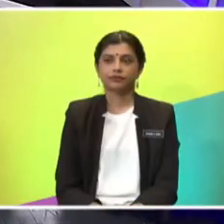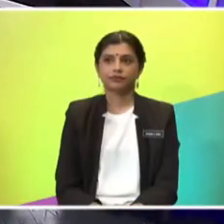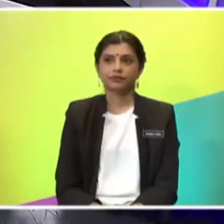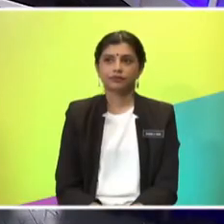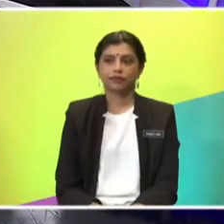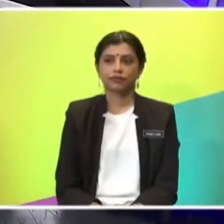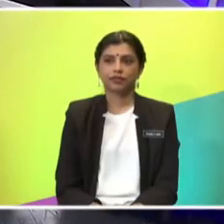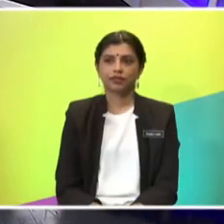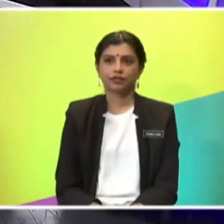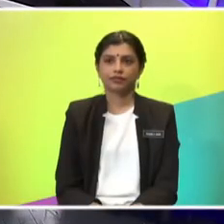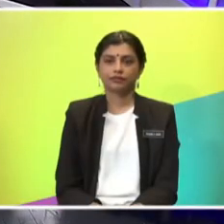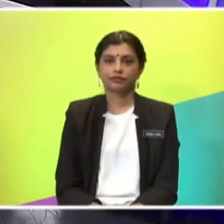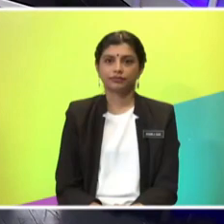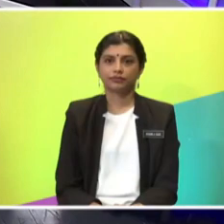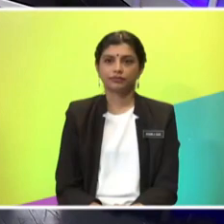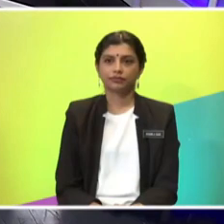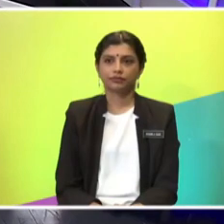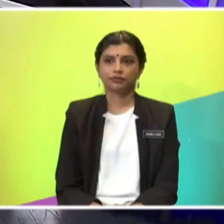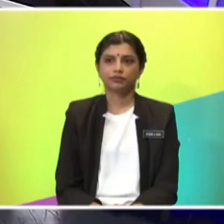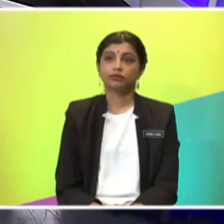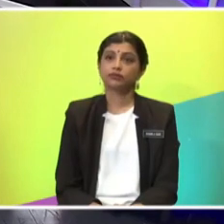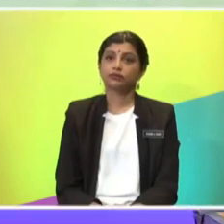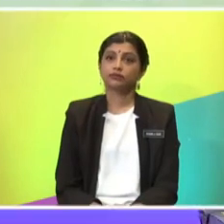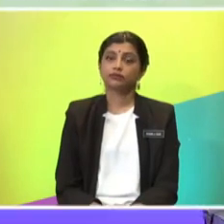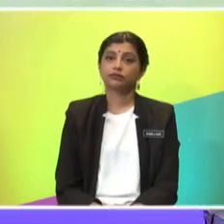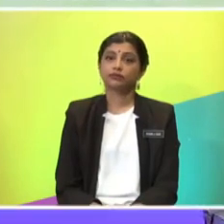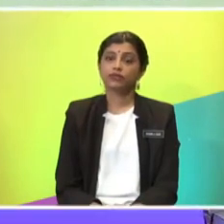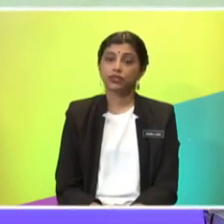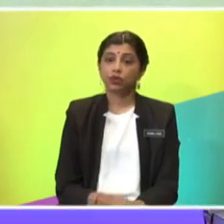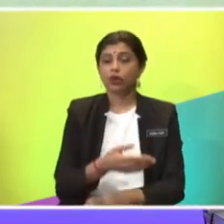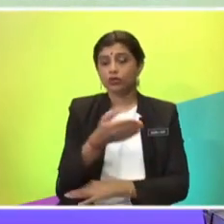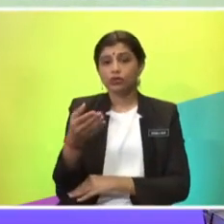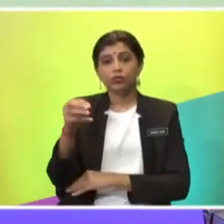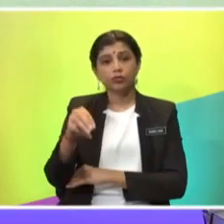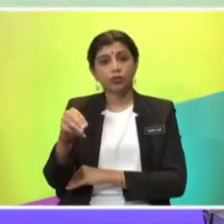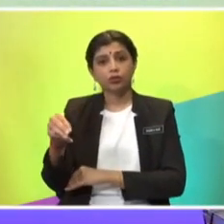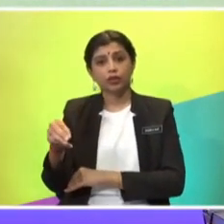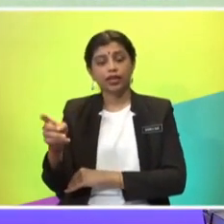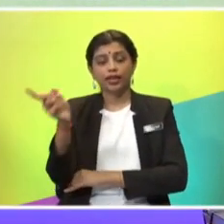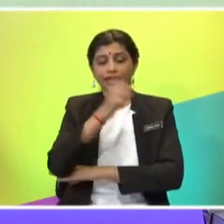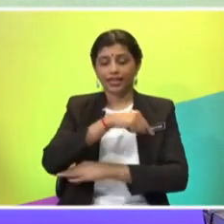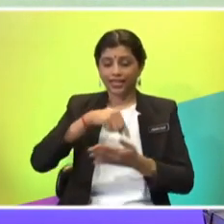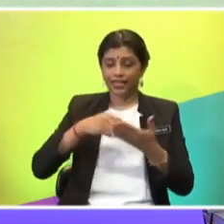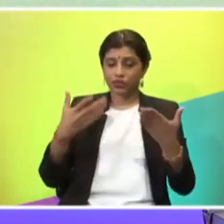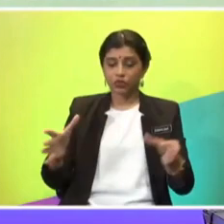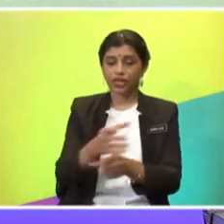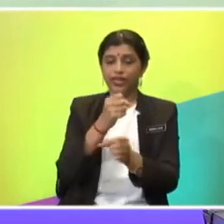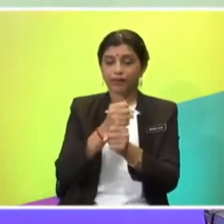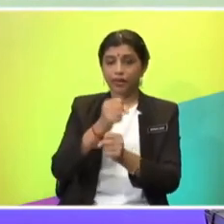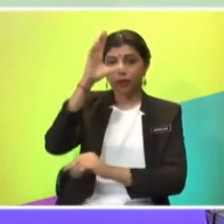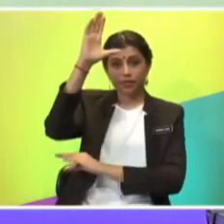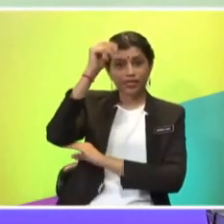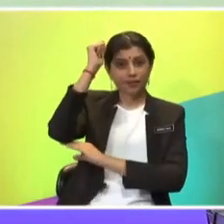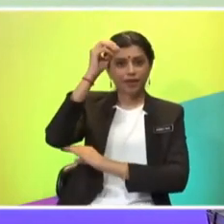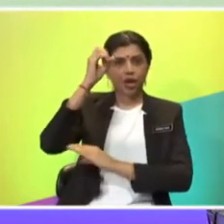Diana. Okey, jadi sebagai rumusannya, murid-murid pada hari ini sudah dapat mencapai